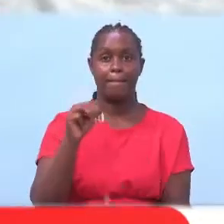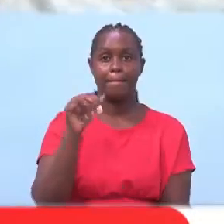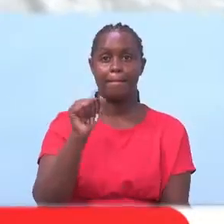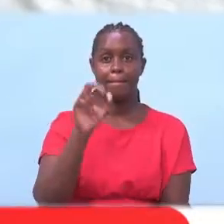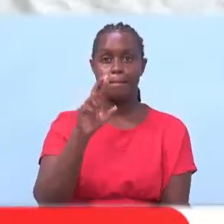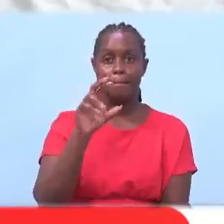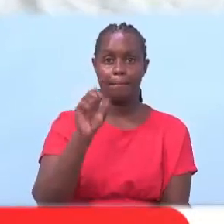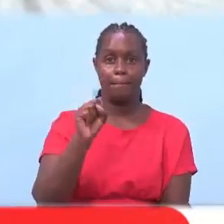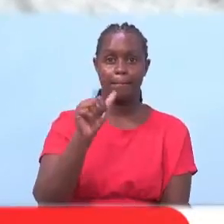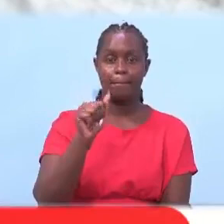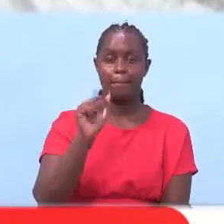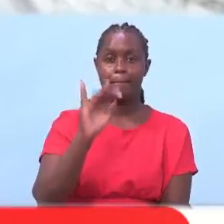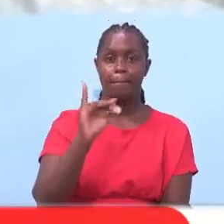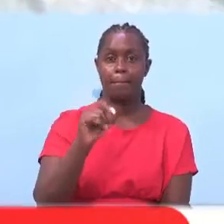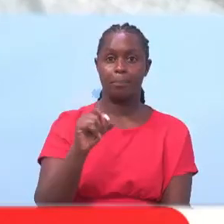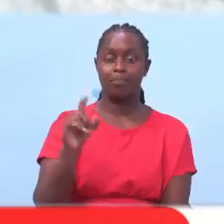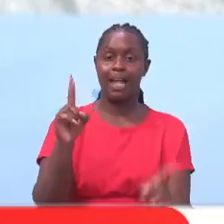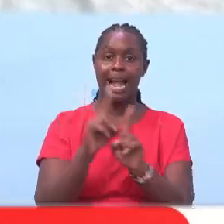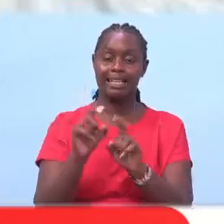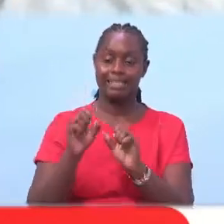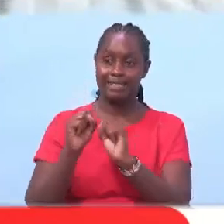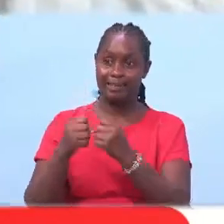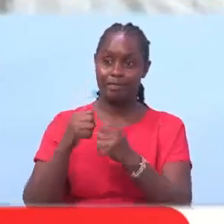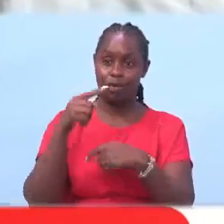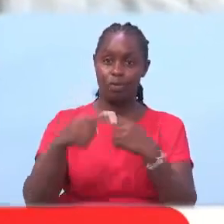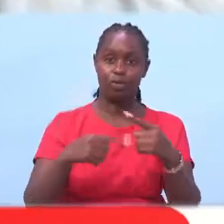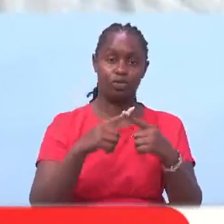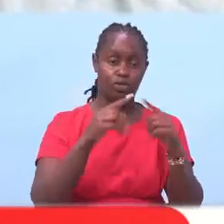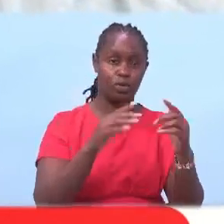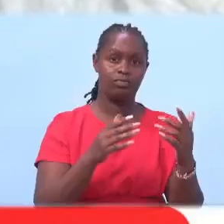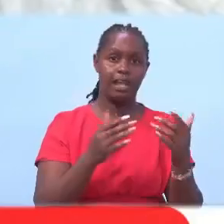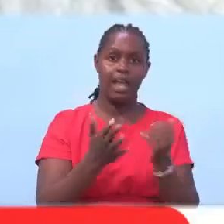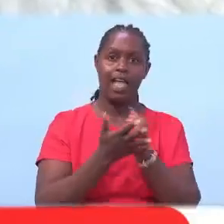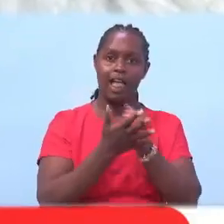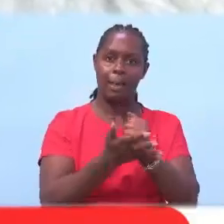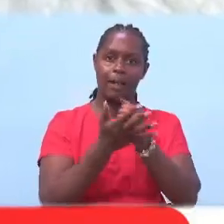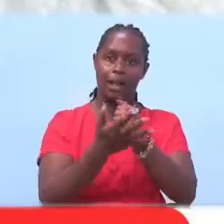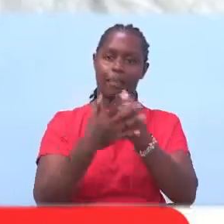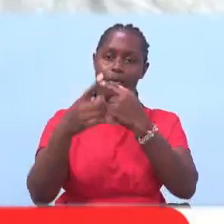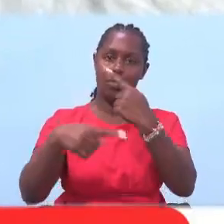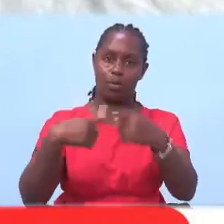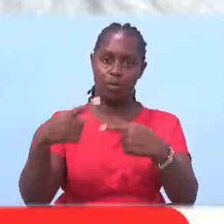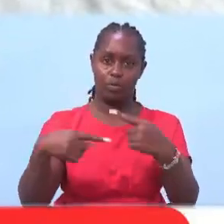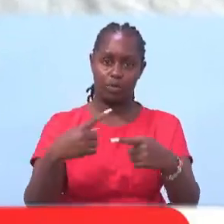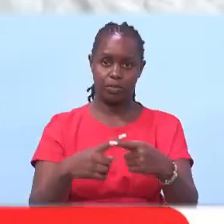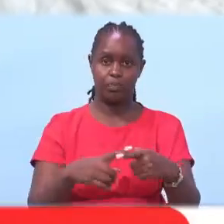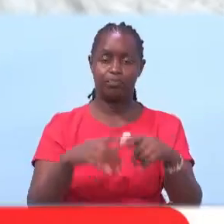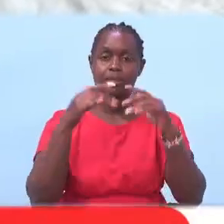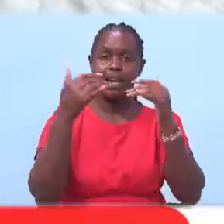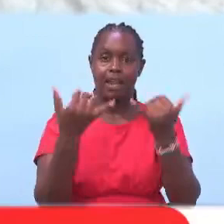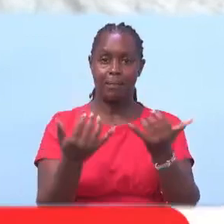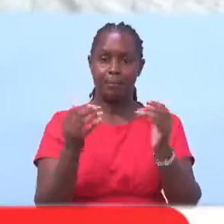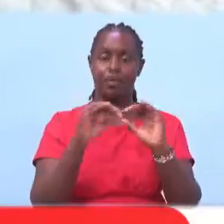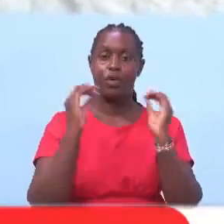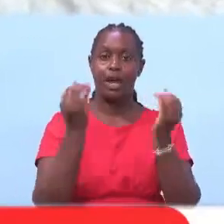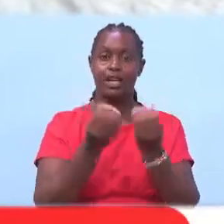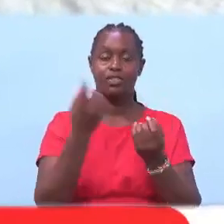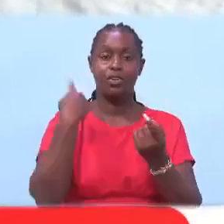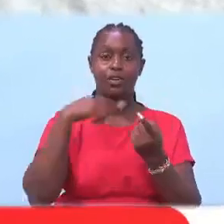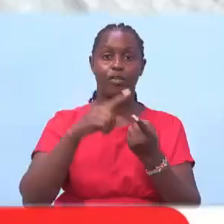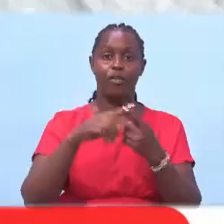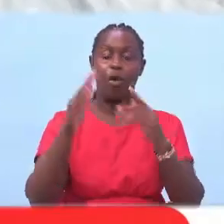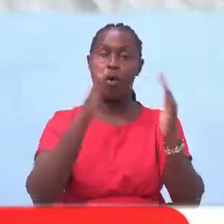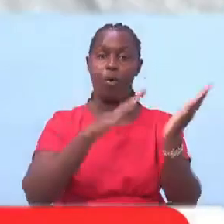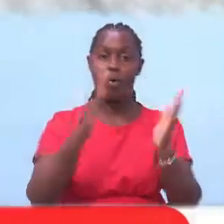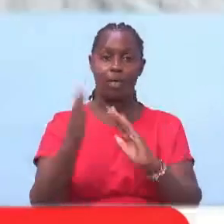huku msaada ukizidi kufikishwa katika maeneo haya, shirika la kutabiri hali ya anga duniani limetabiri